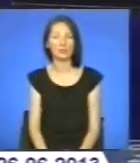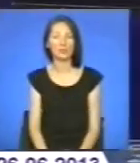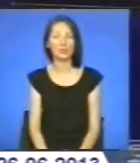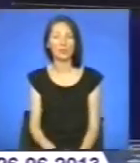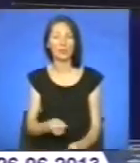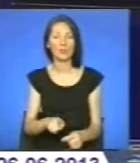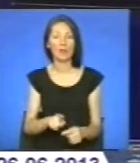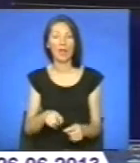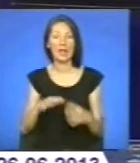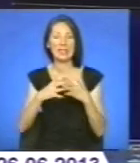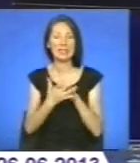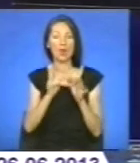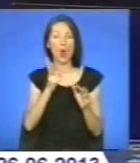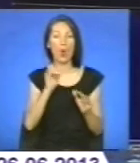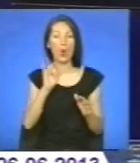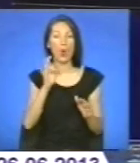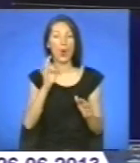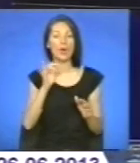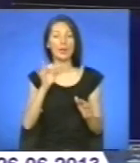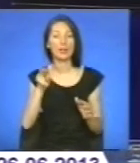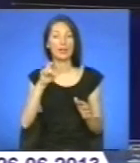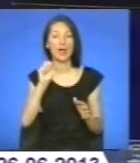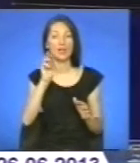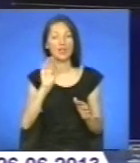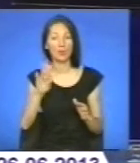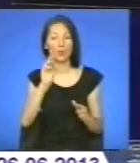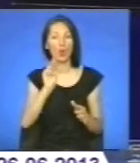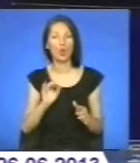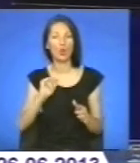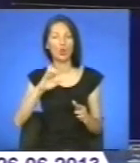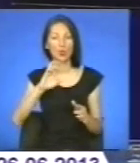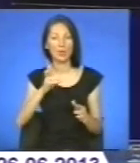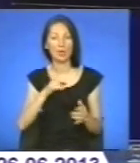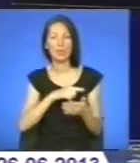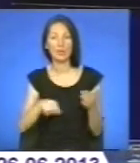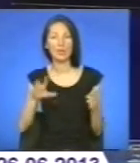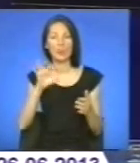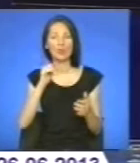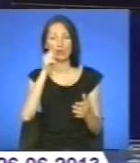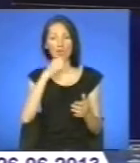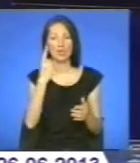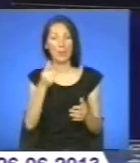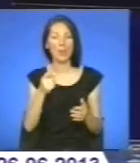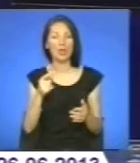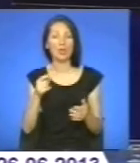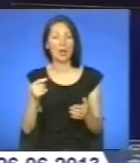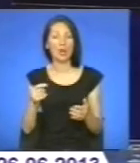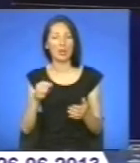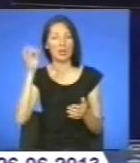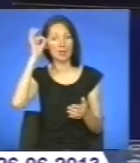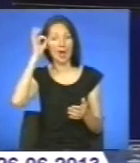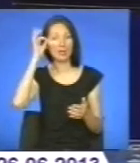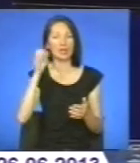Село Кордишів Шумського району відзначило 500-річчя. Перша згадка про нього датується 1513